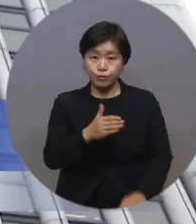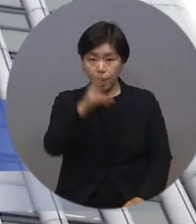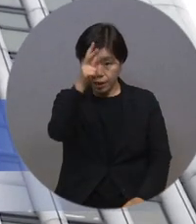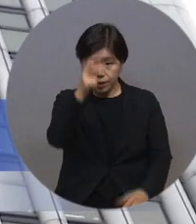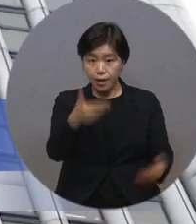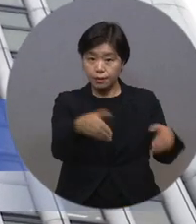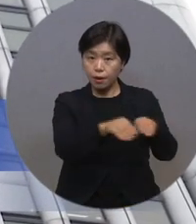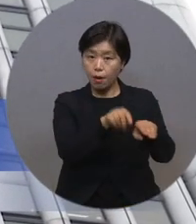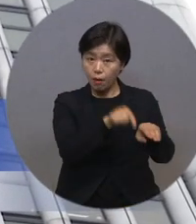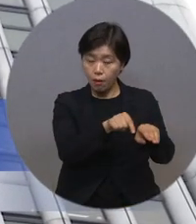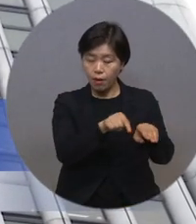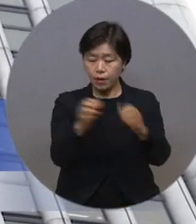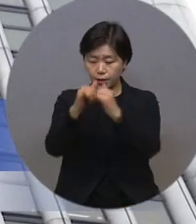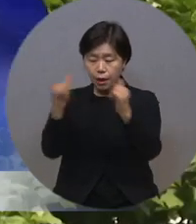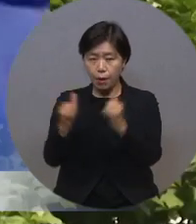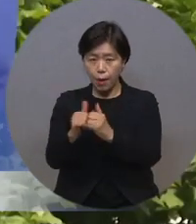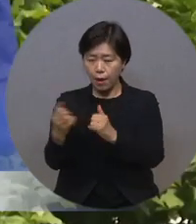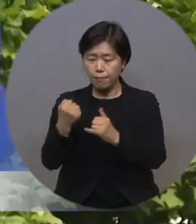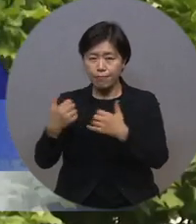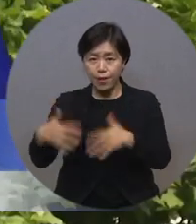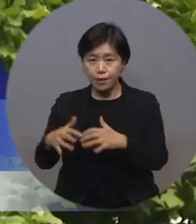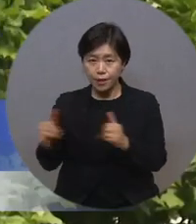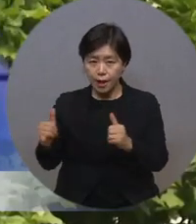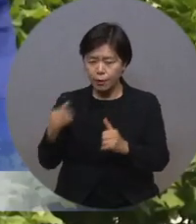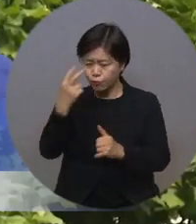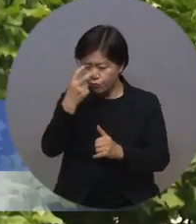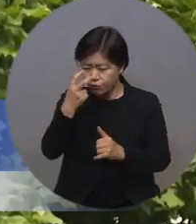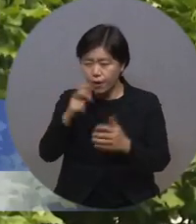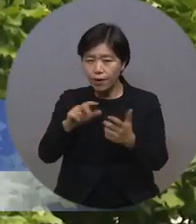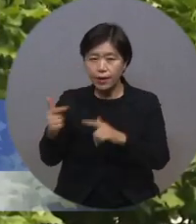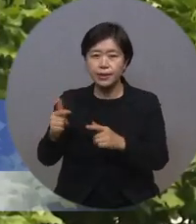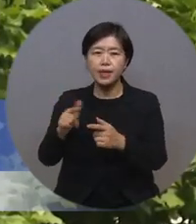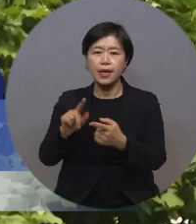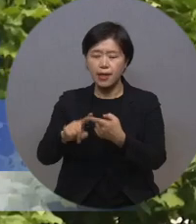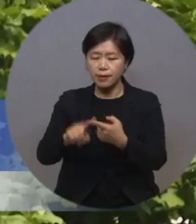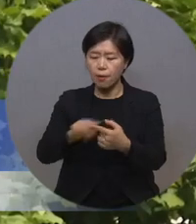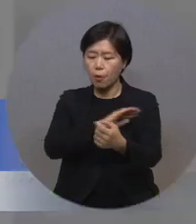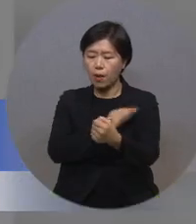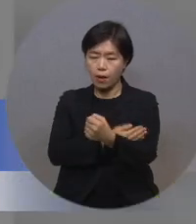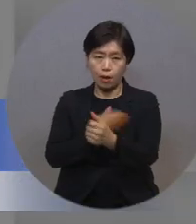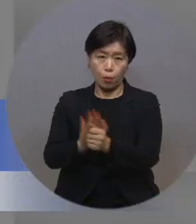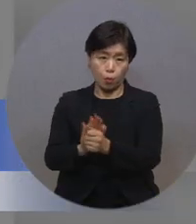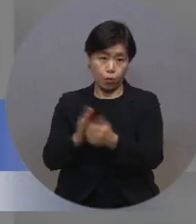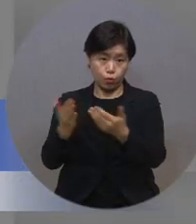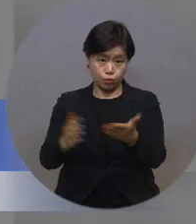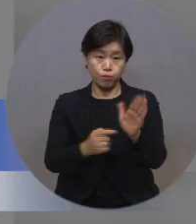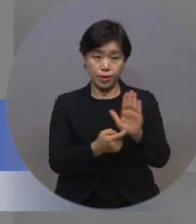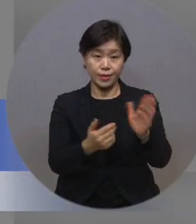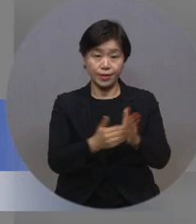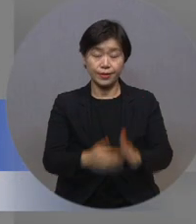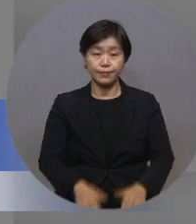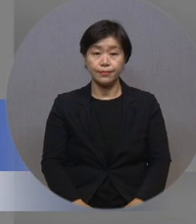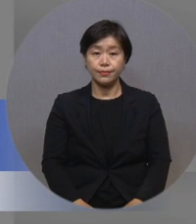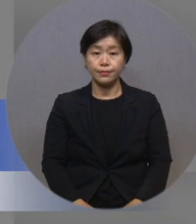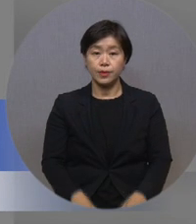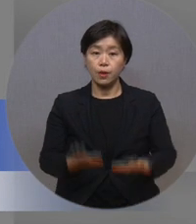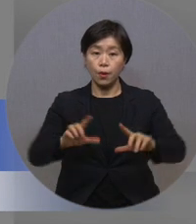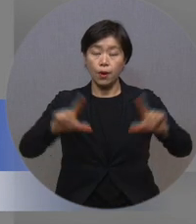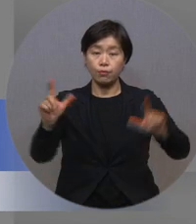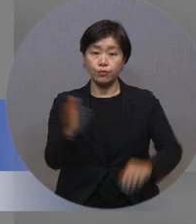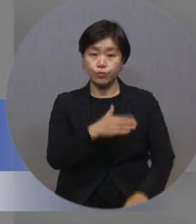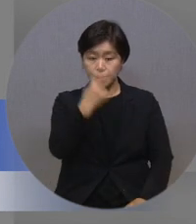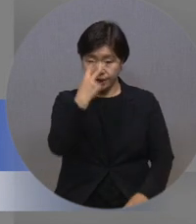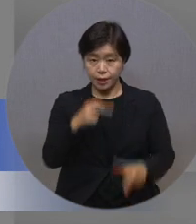사회적 약자들에 대한 수사 절차 권리보장 방안을 발표했습니다 이에 따라 경찰청은 올해부터